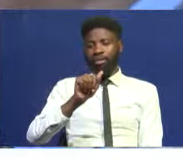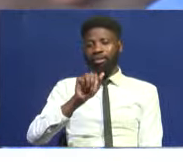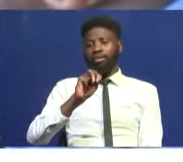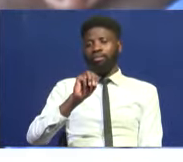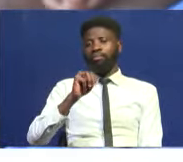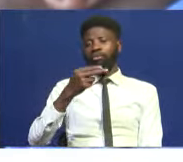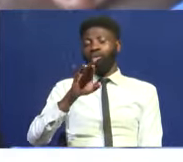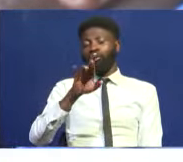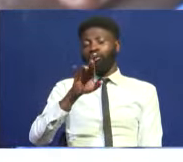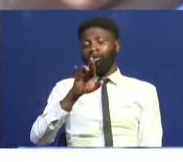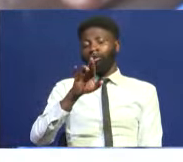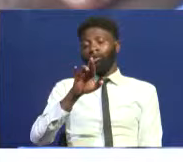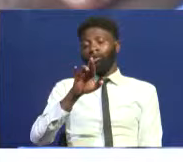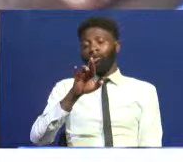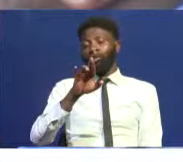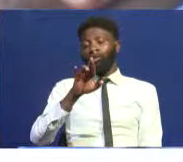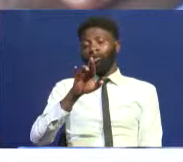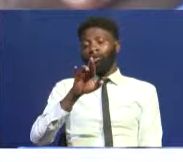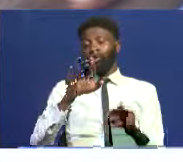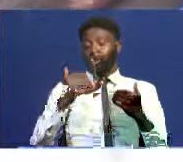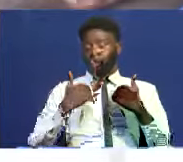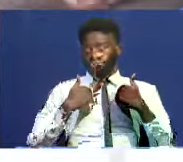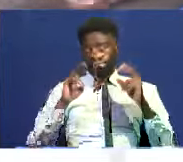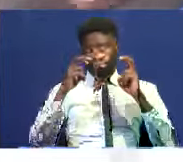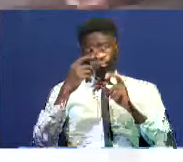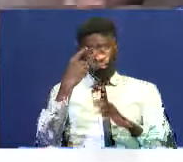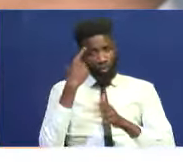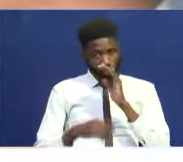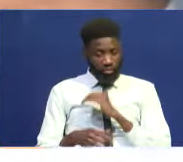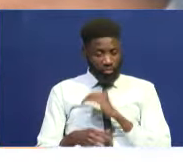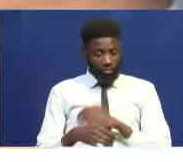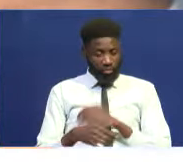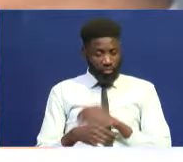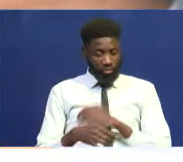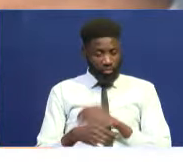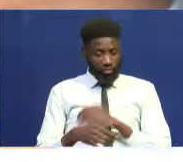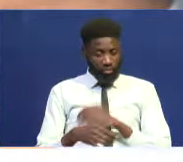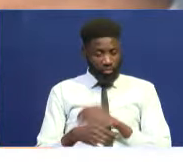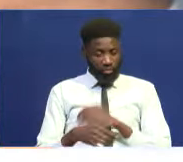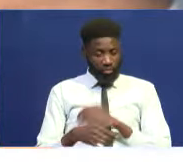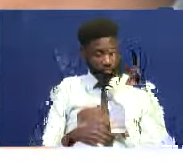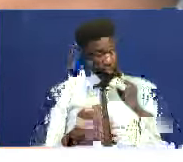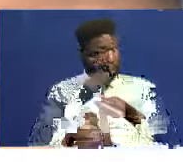zitakia uchumi wa ubunifu next